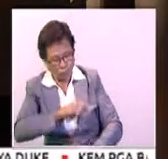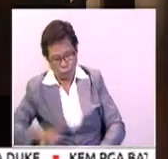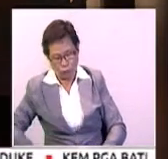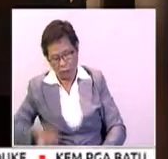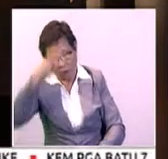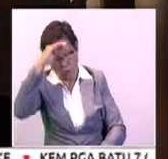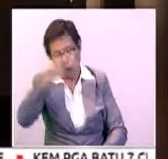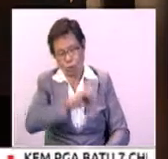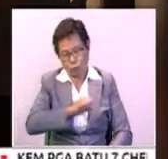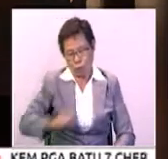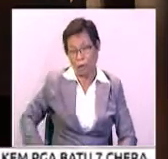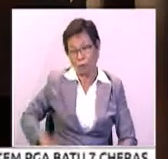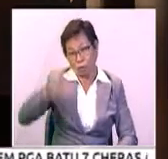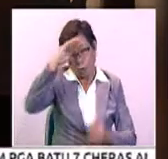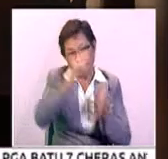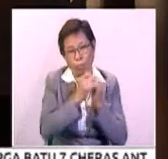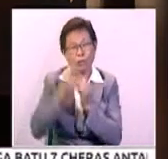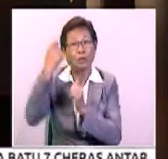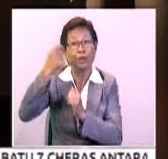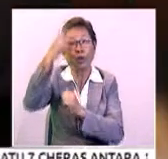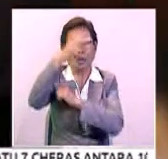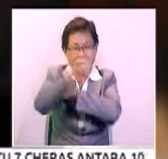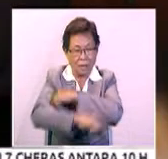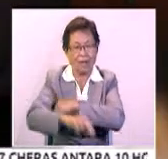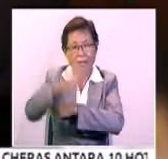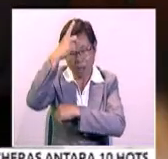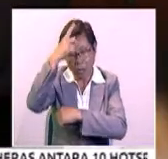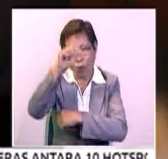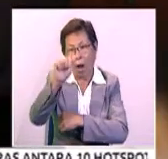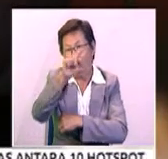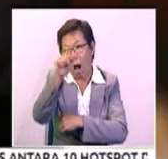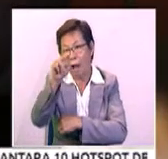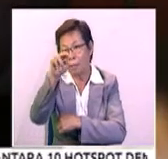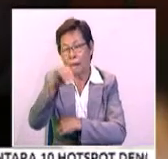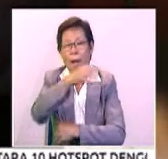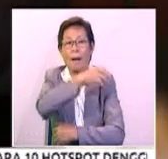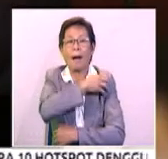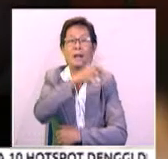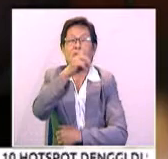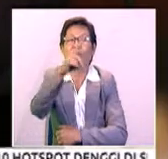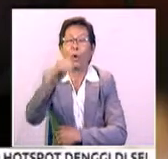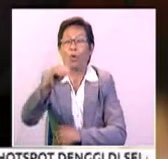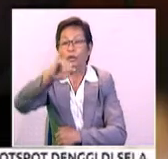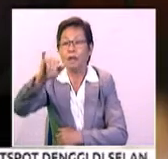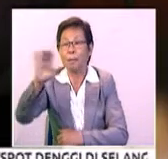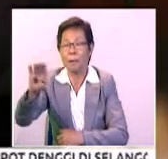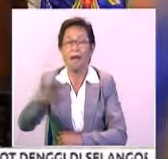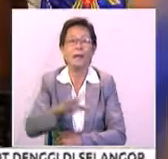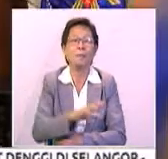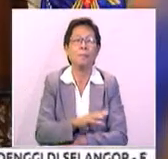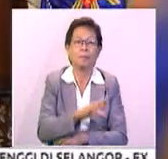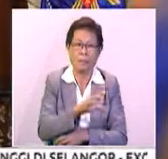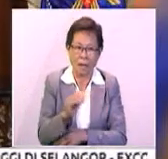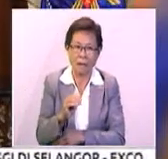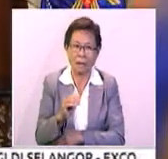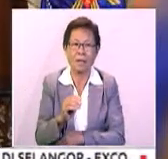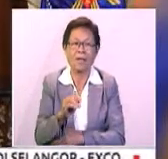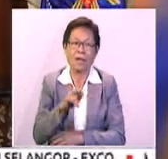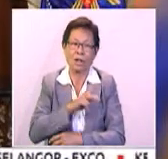turut diiringi Setiausaha Kerajaan Negeri Dato' Azmi Rohani, Pegawai Daerah Johor Bahru Dato' Muhammad Ridha Abdul Kadir